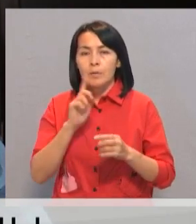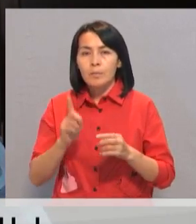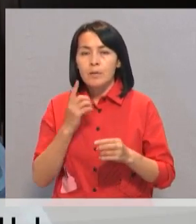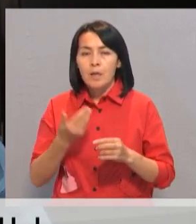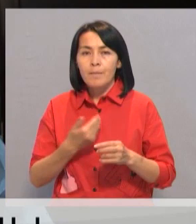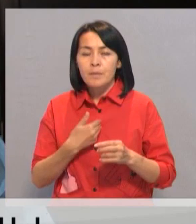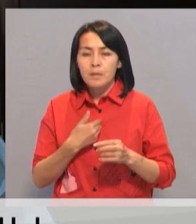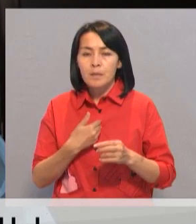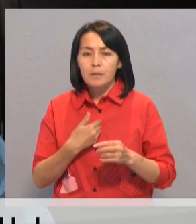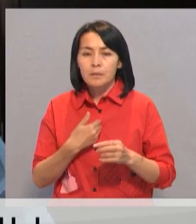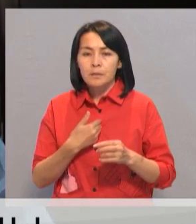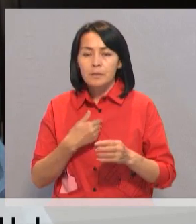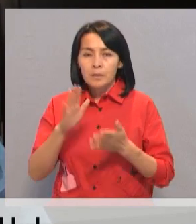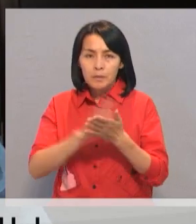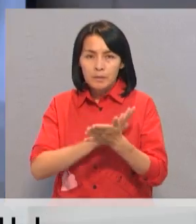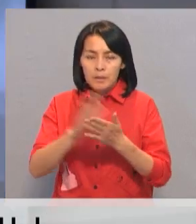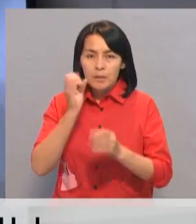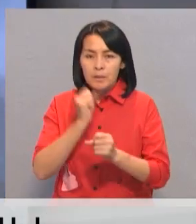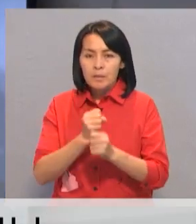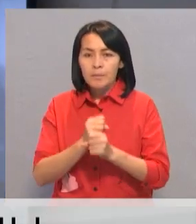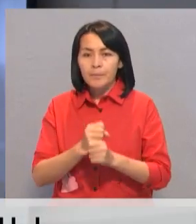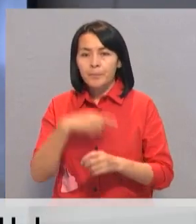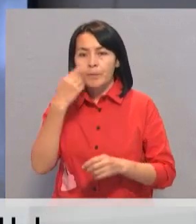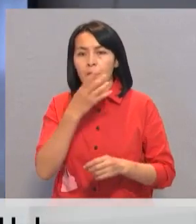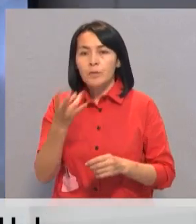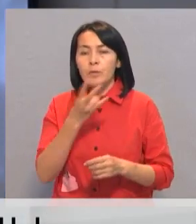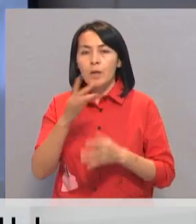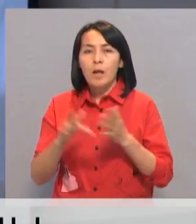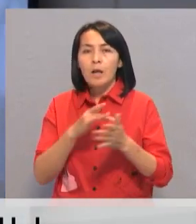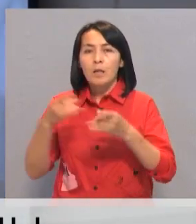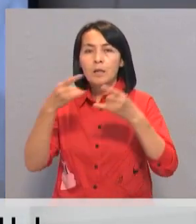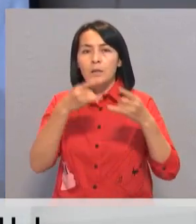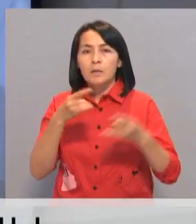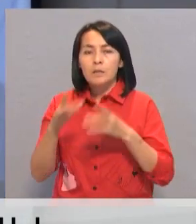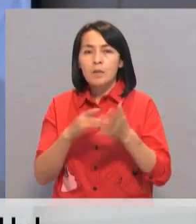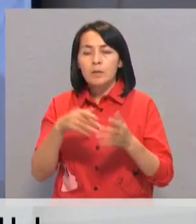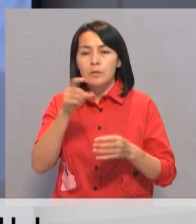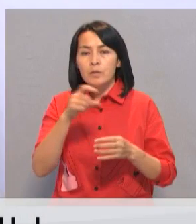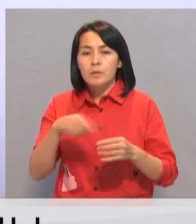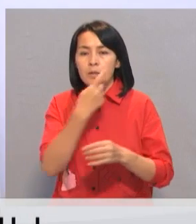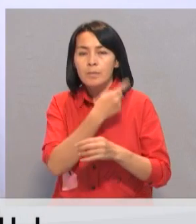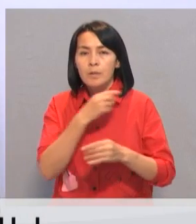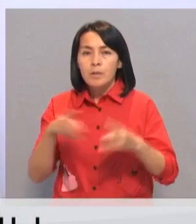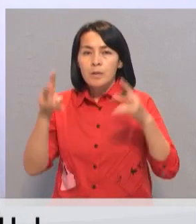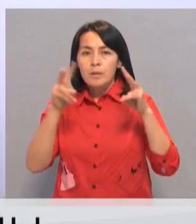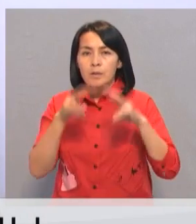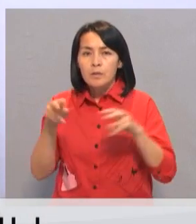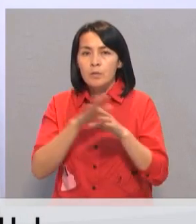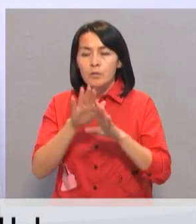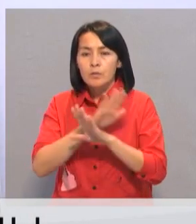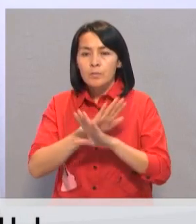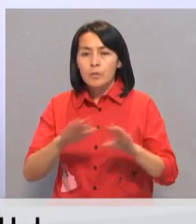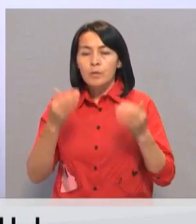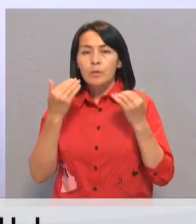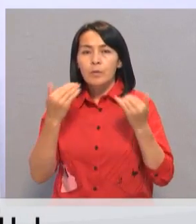бізде тегін жасалып жатыр. Айтып өтейік, қалалық диагностикалық орталық науқастарды медициналық тексеруден өткізіп қана